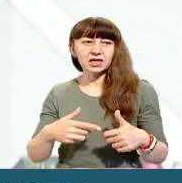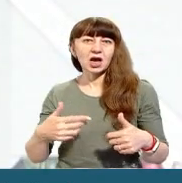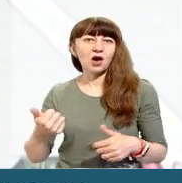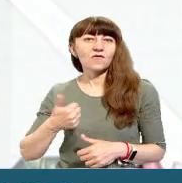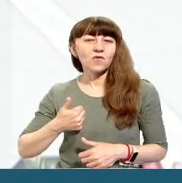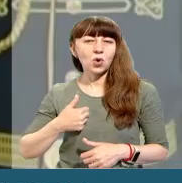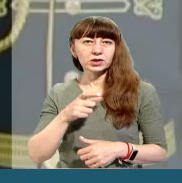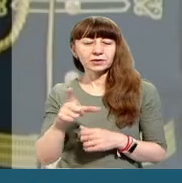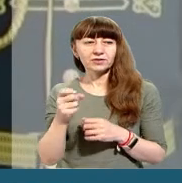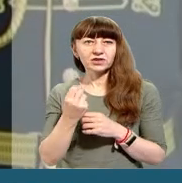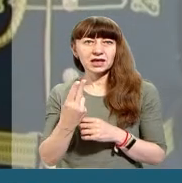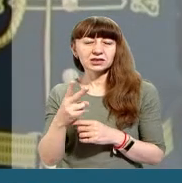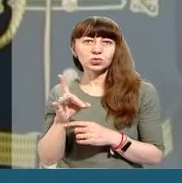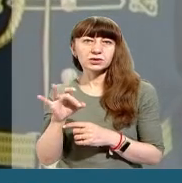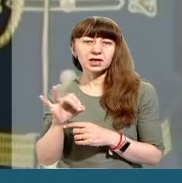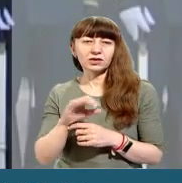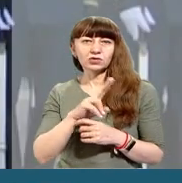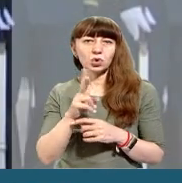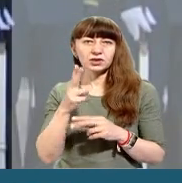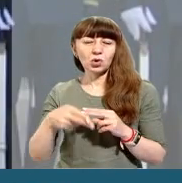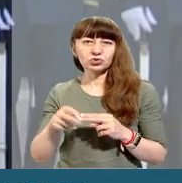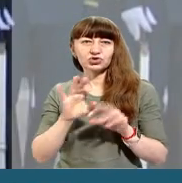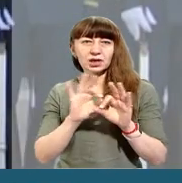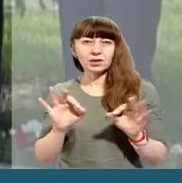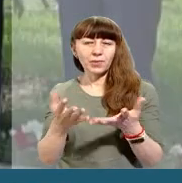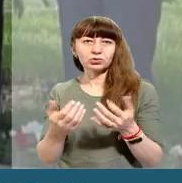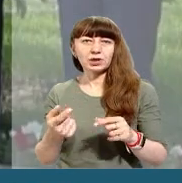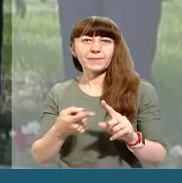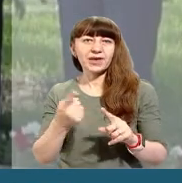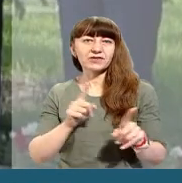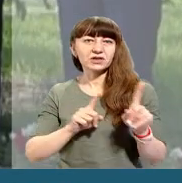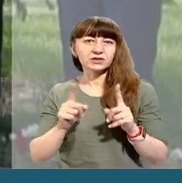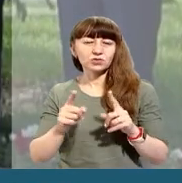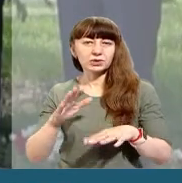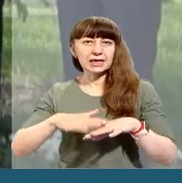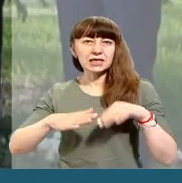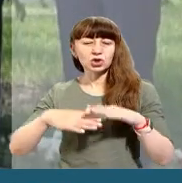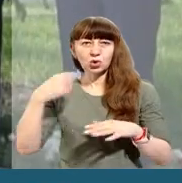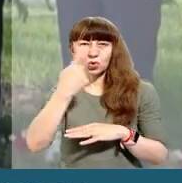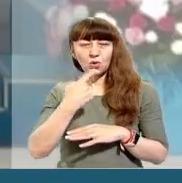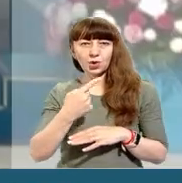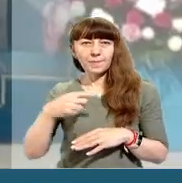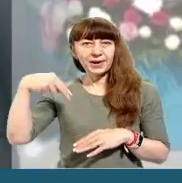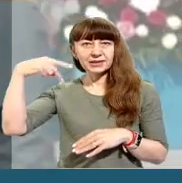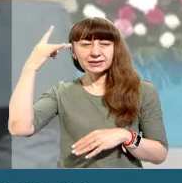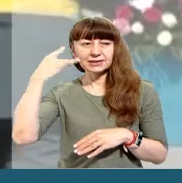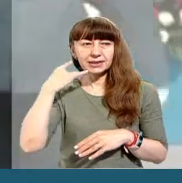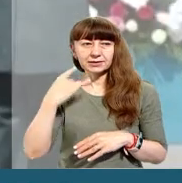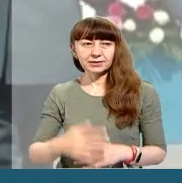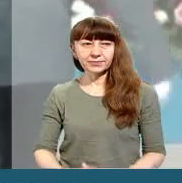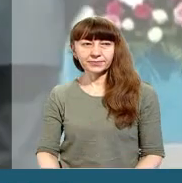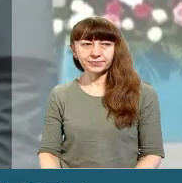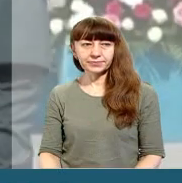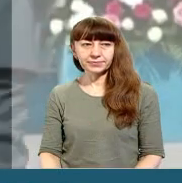12 курсант алғашқы жұлдыздарын президенттің қолынан алды. Ағабаев Тимур Бауыржанұлы, Қазақстан